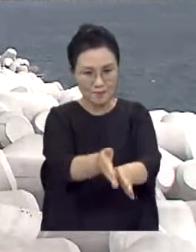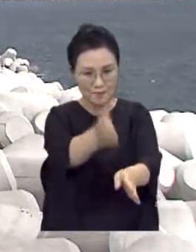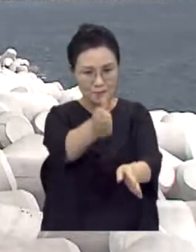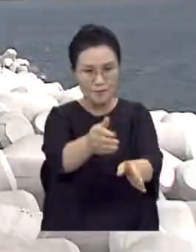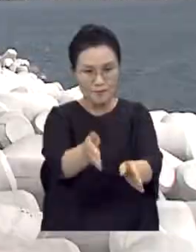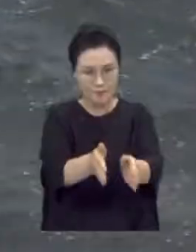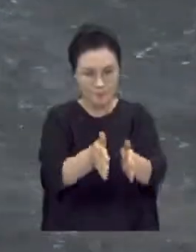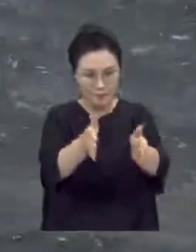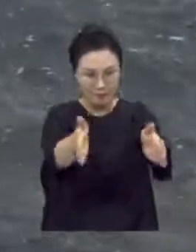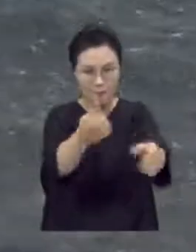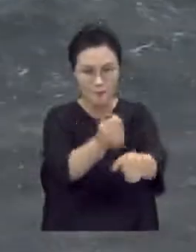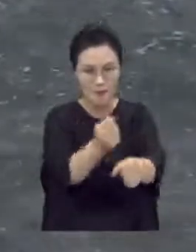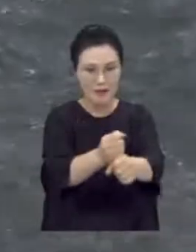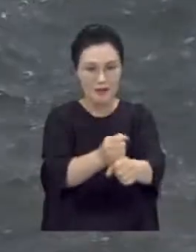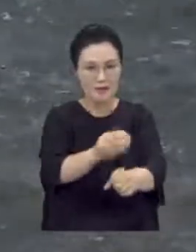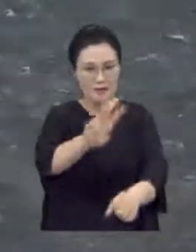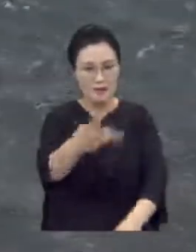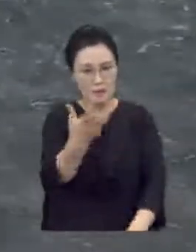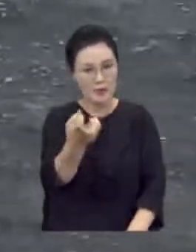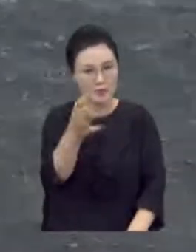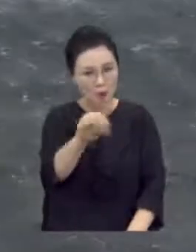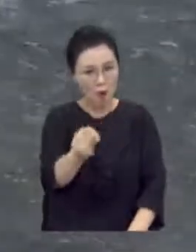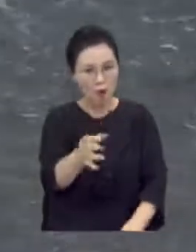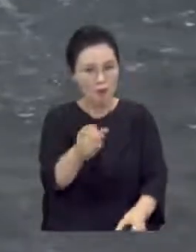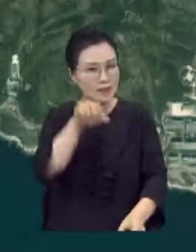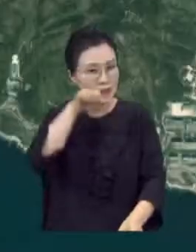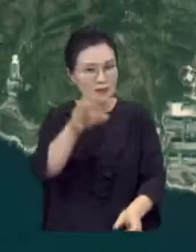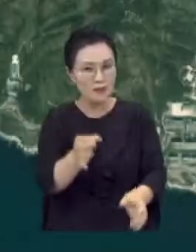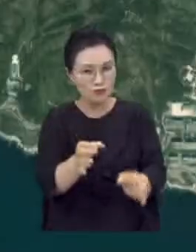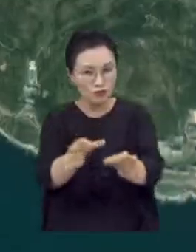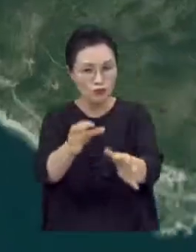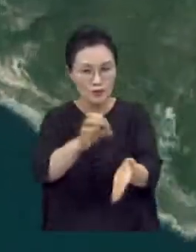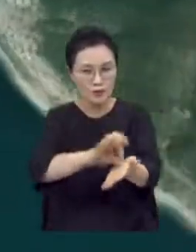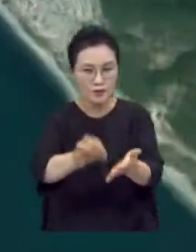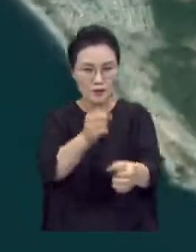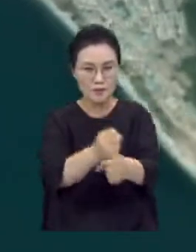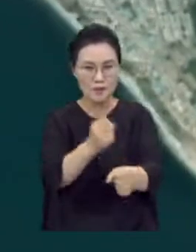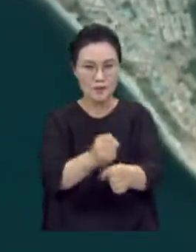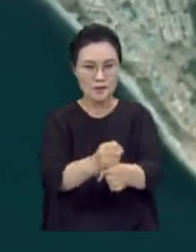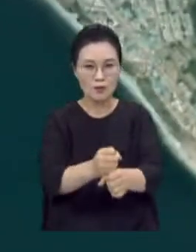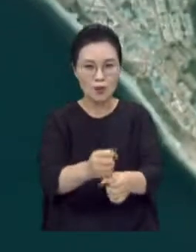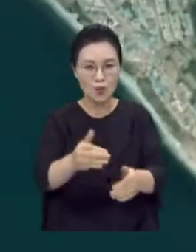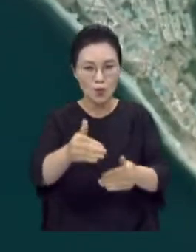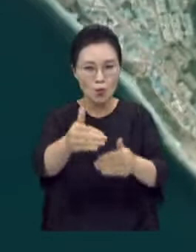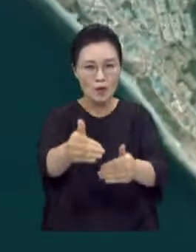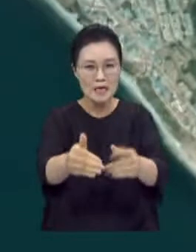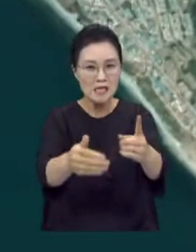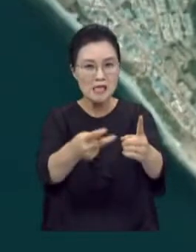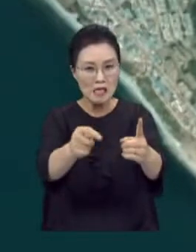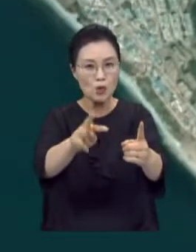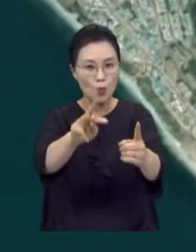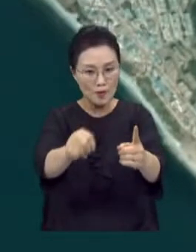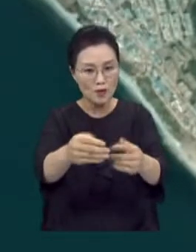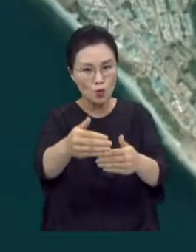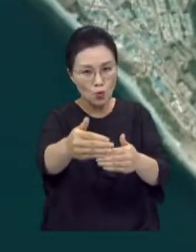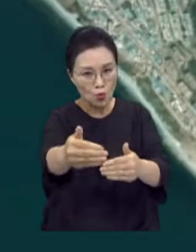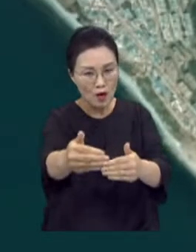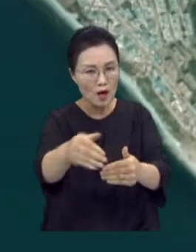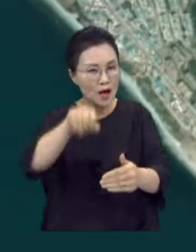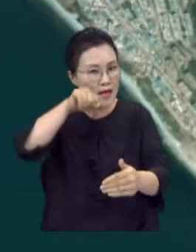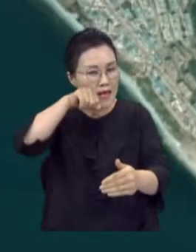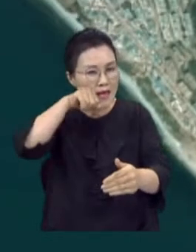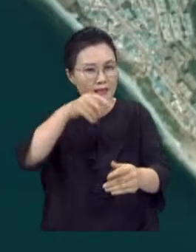로만 380 2억 원이 투입됐습니다 계획이 4핀 전체 공사 구간은 1 km 인데 예산문제로